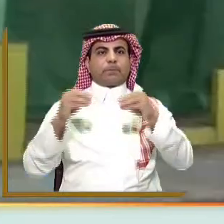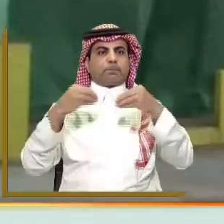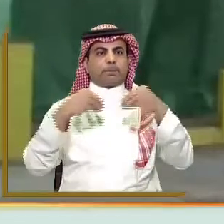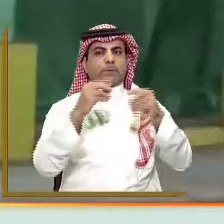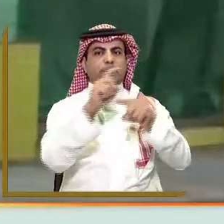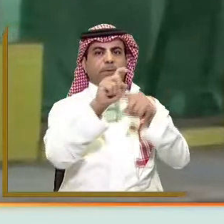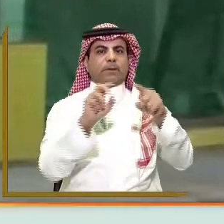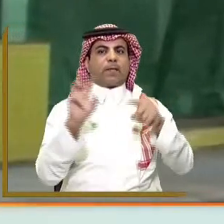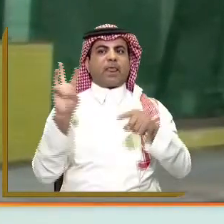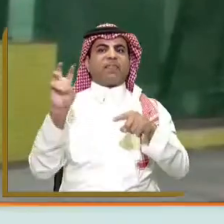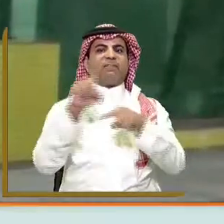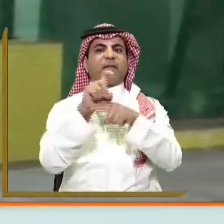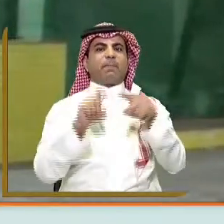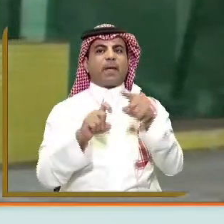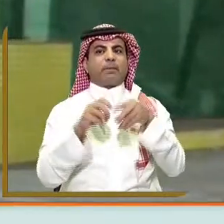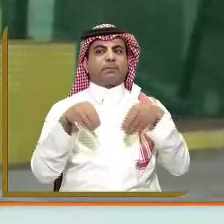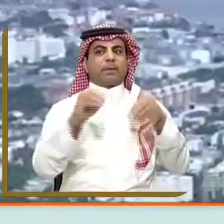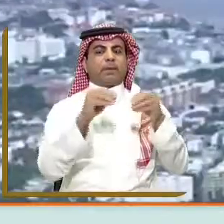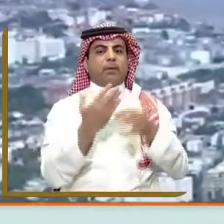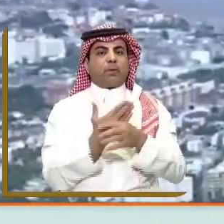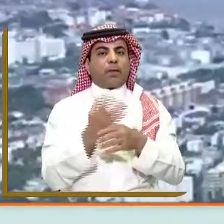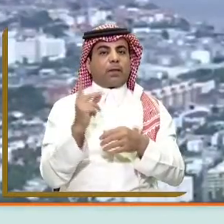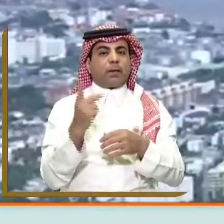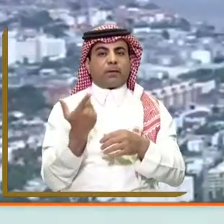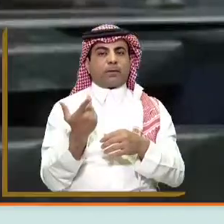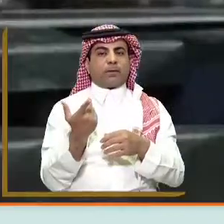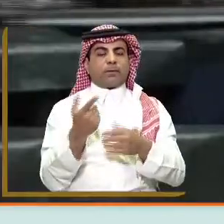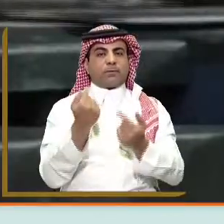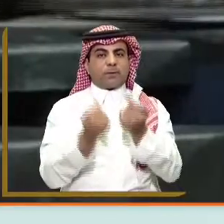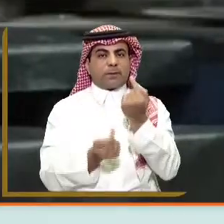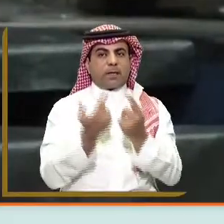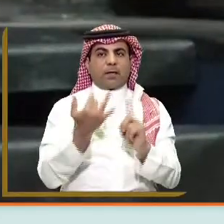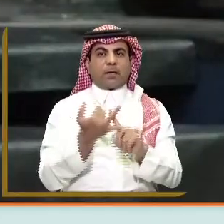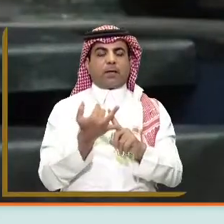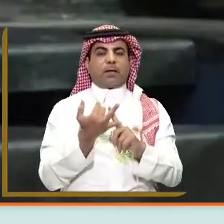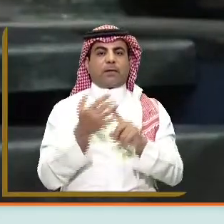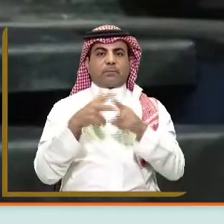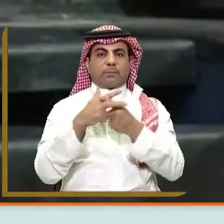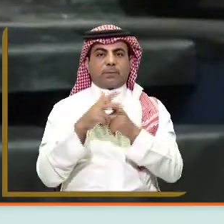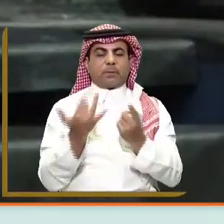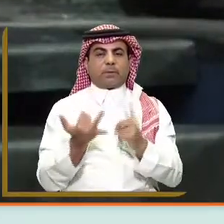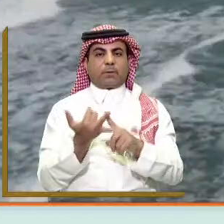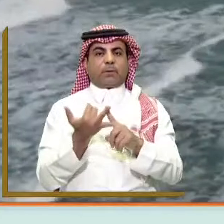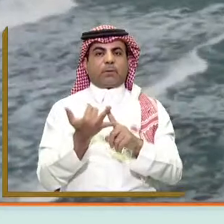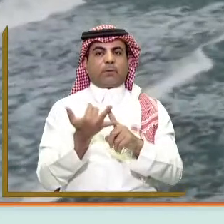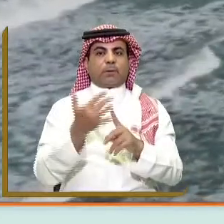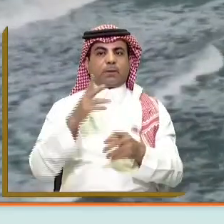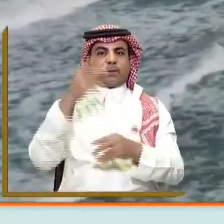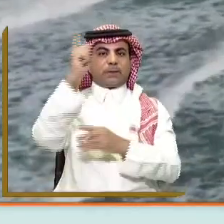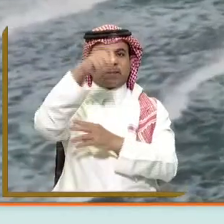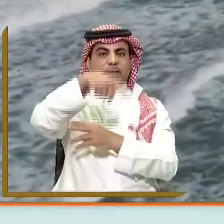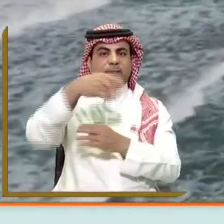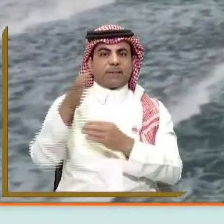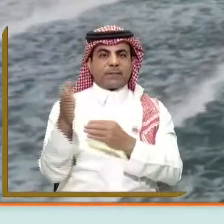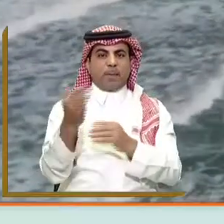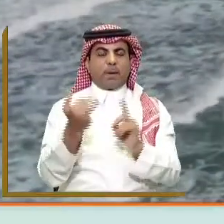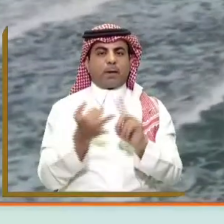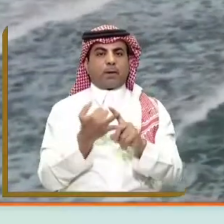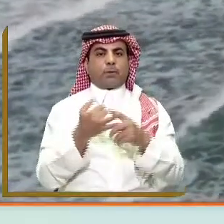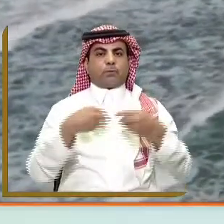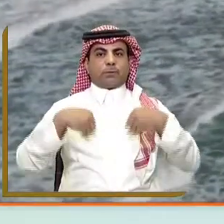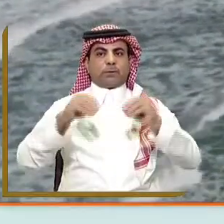بثلثي الناتج المحلي، كما تشتهر بالزراعة والصناعة والتعدين وصيد الأسماك